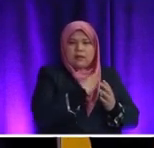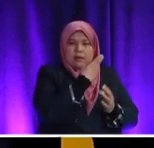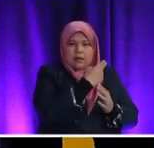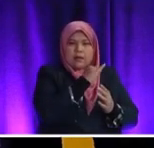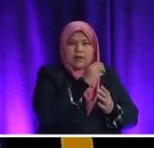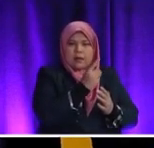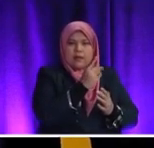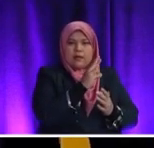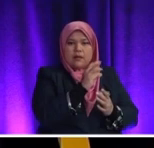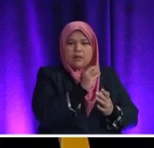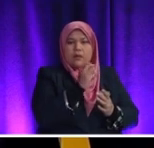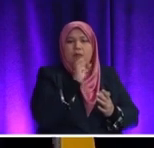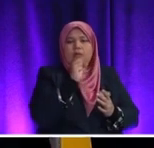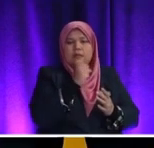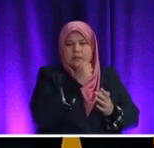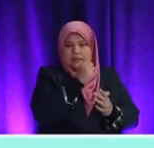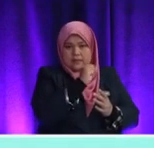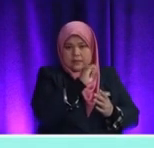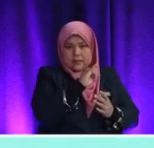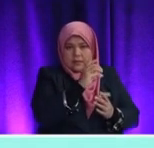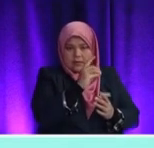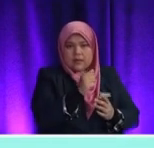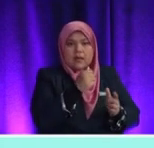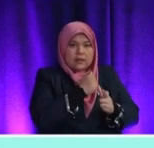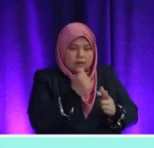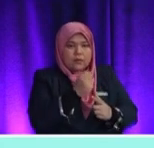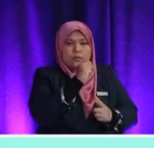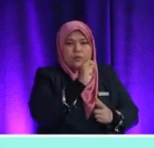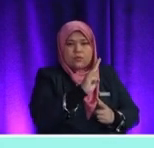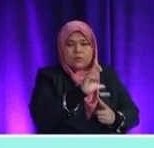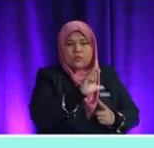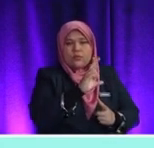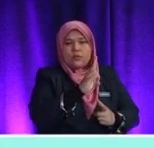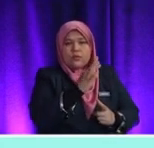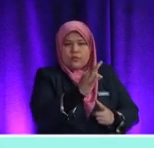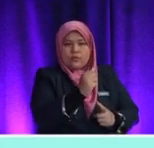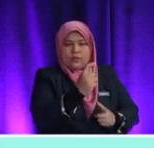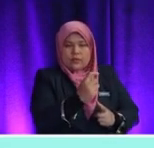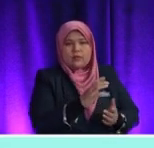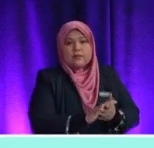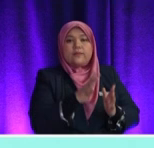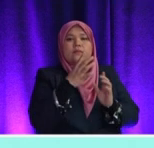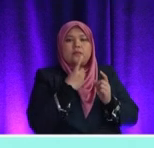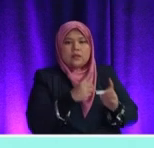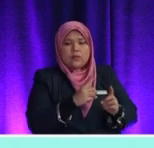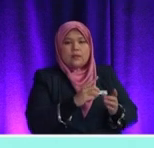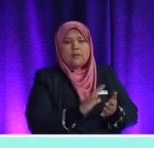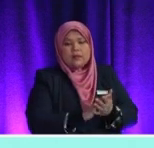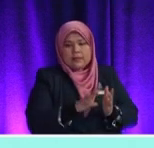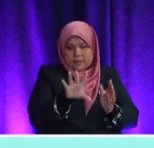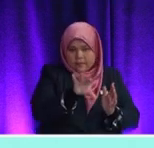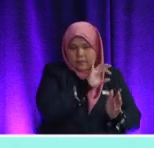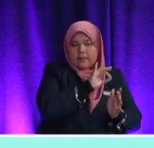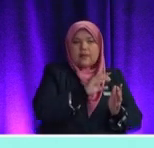ataupun sulfat Oke Aswad depresi tusuk kita kita katakan disini jawabannya adalah ayeuna duckside yang